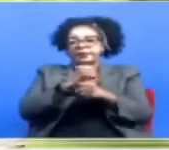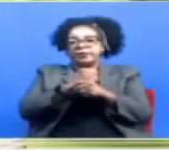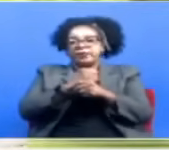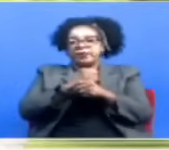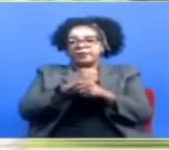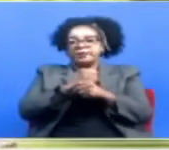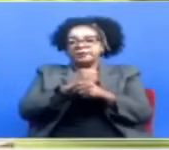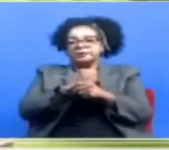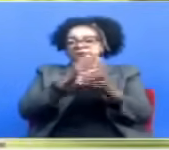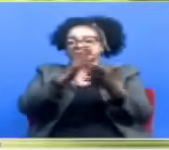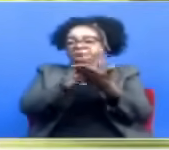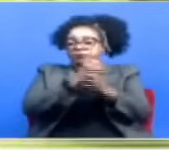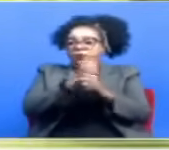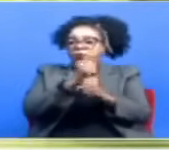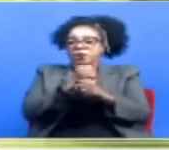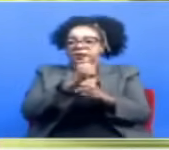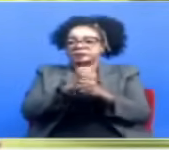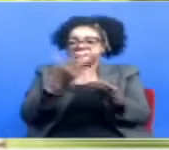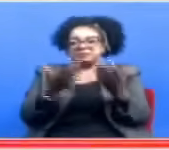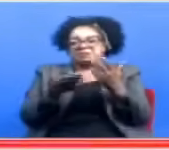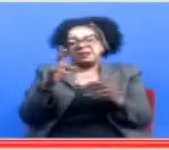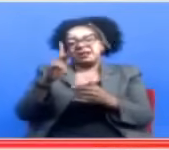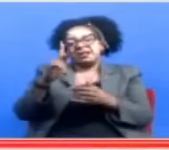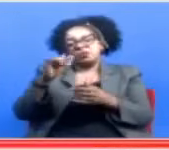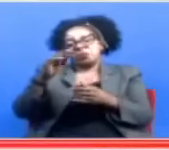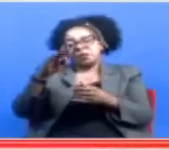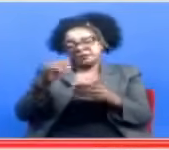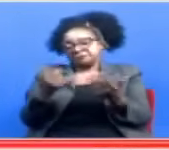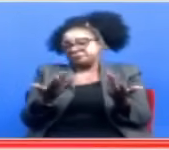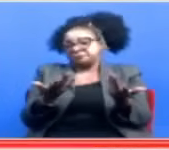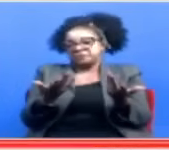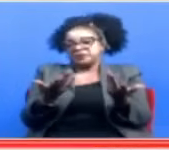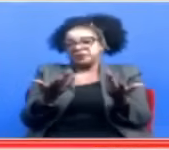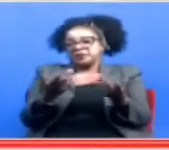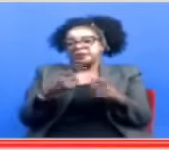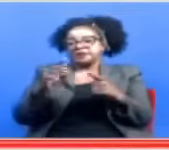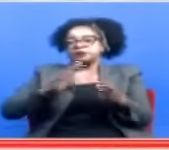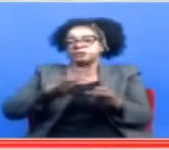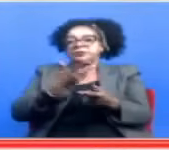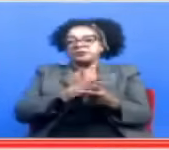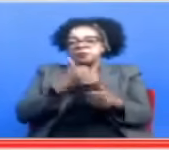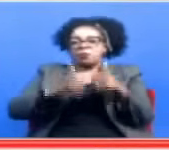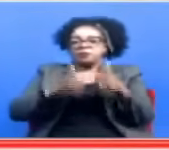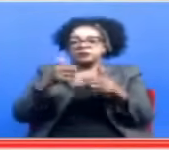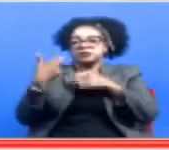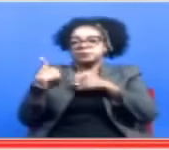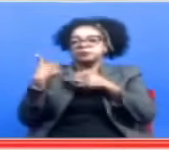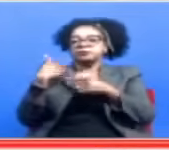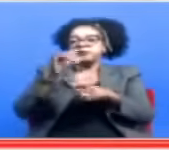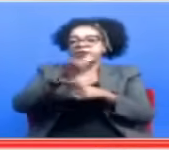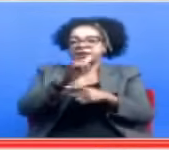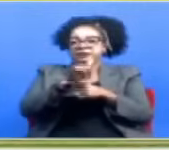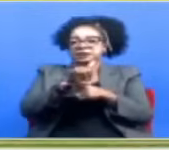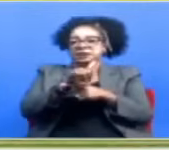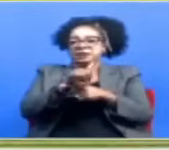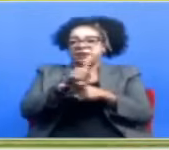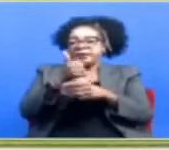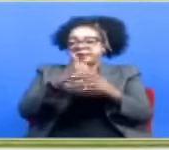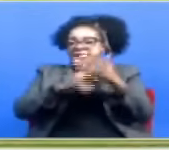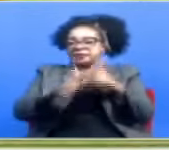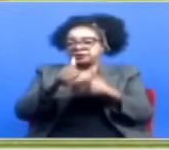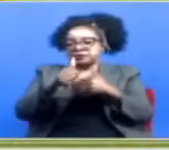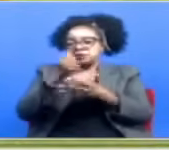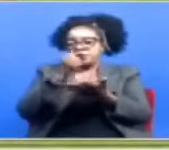of duty? Maybe Githure Kindiki aurungibe. Kamati ya kitaifa inayosimamia tuzo ambayo iko chini ya afisi ya